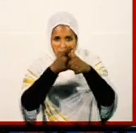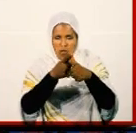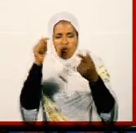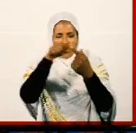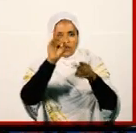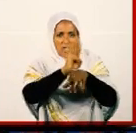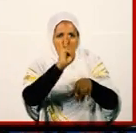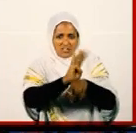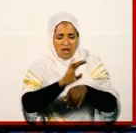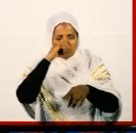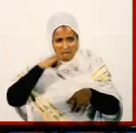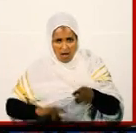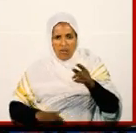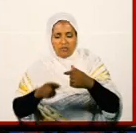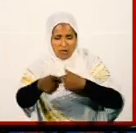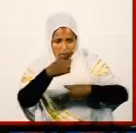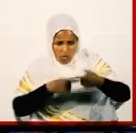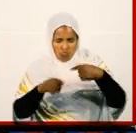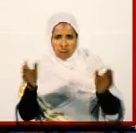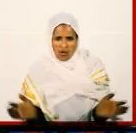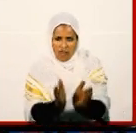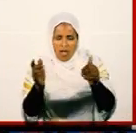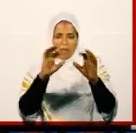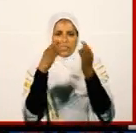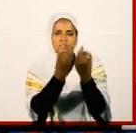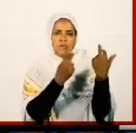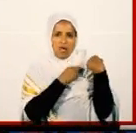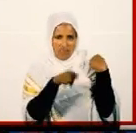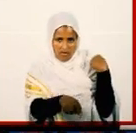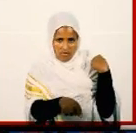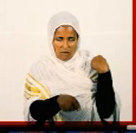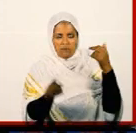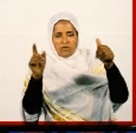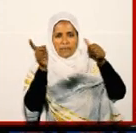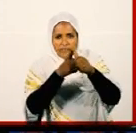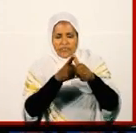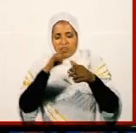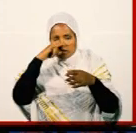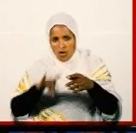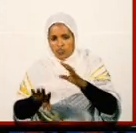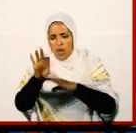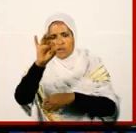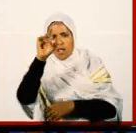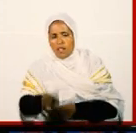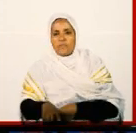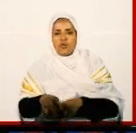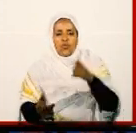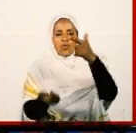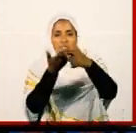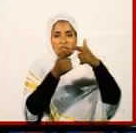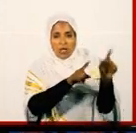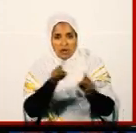እንዲሆን የመጀመሪያው ወደ ቤተ ክርስቲያን ህፃናት እንዲመጡ መገፋፋት አንዱ የቤተሰብ ኃላፊነት ነው። ከቤተሰብ ህፃናቱ